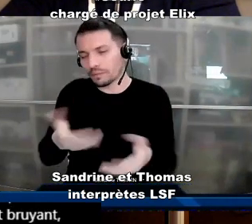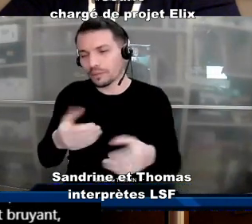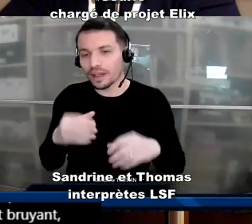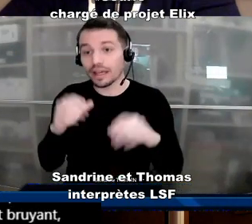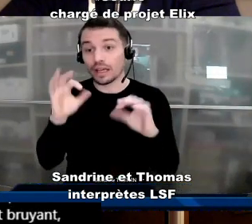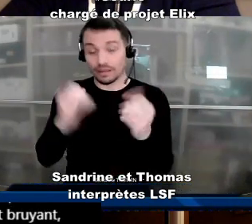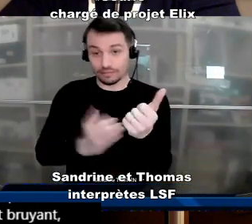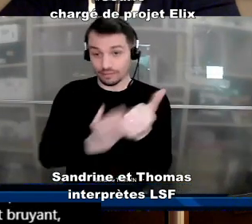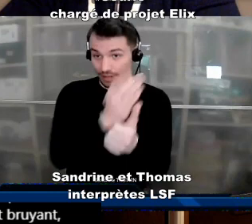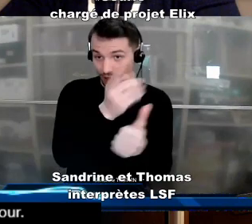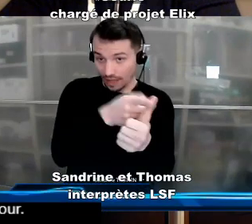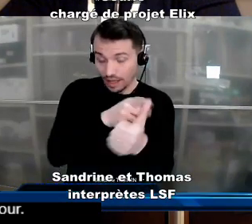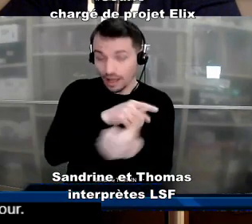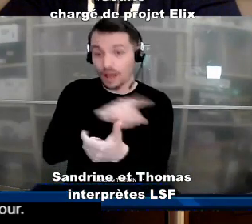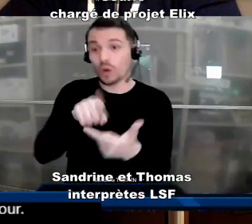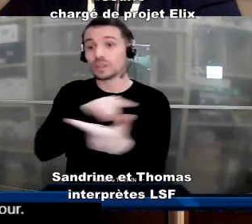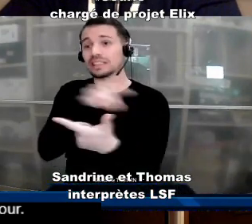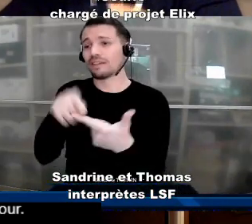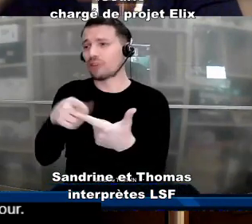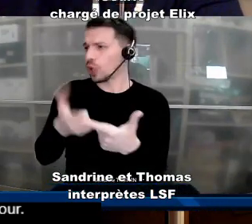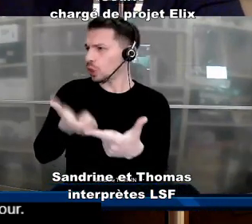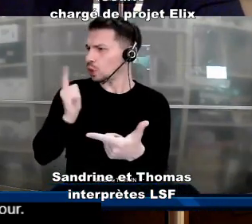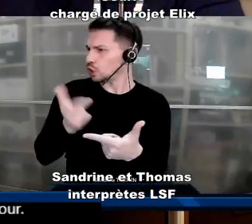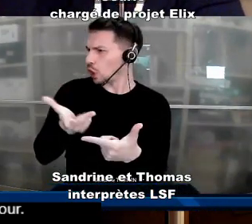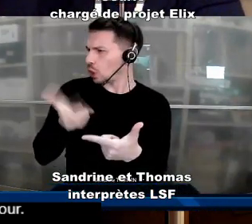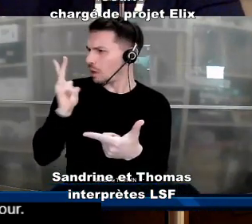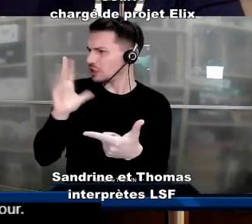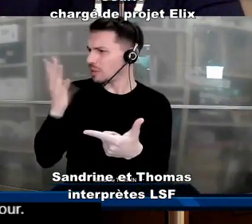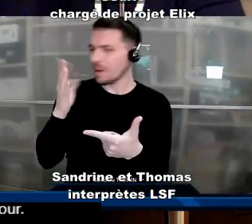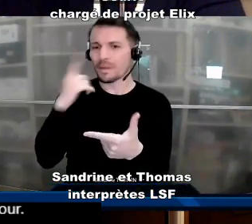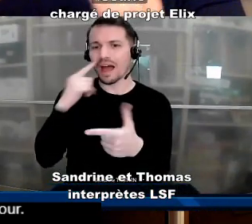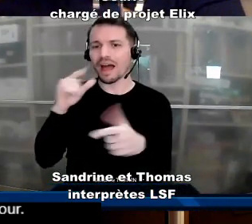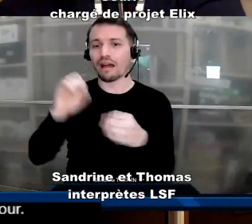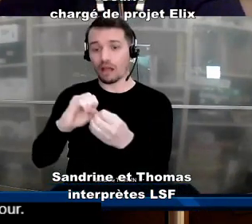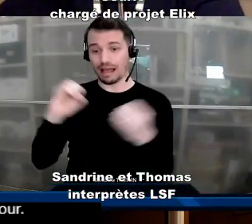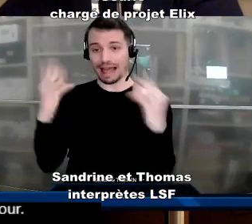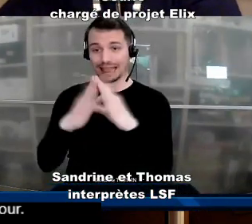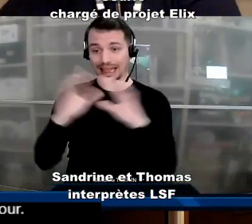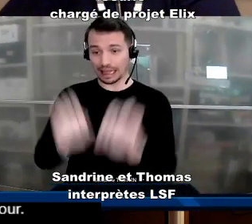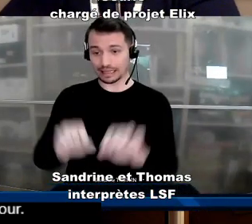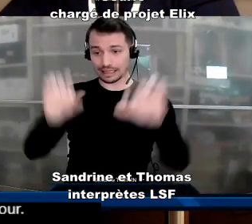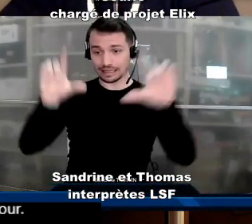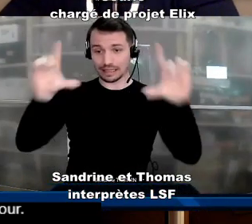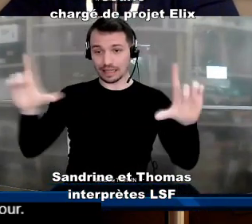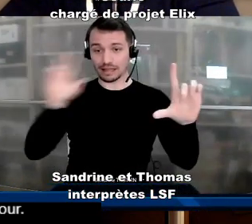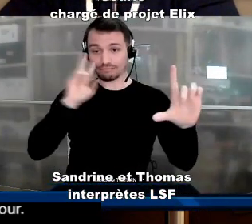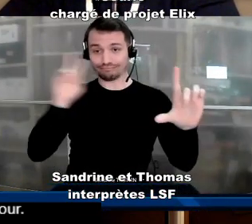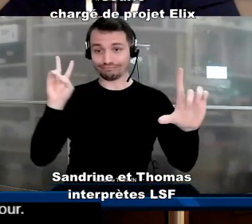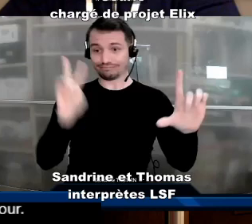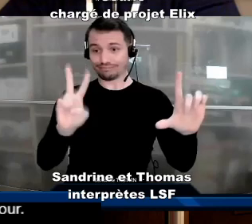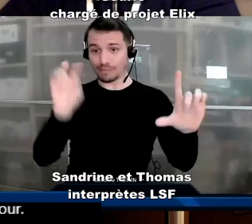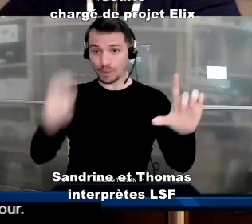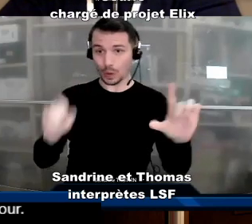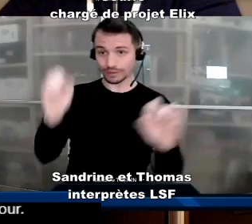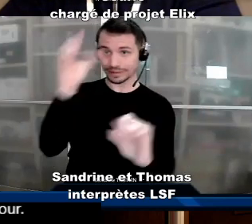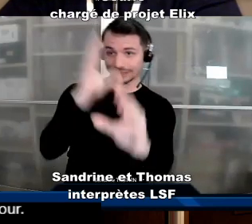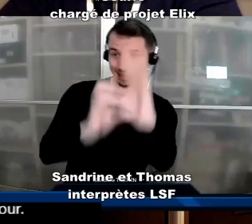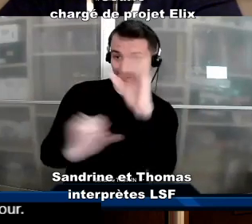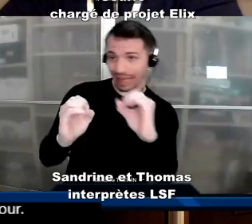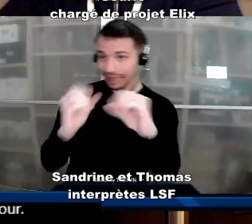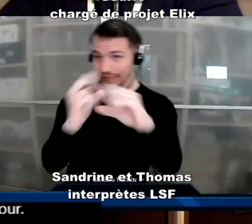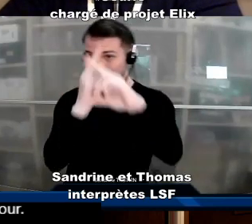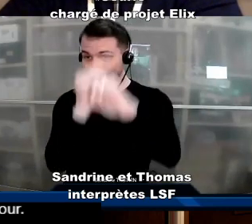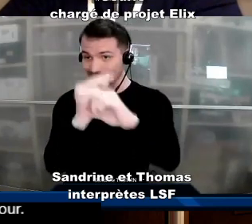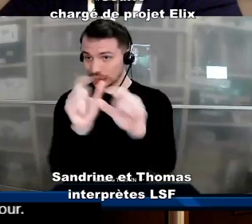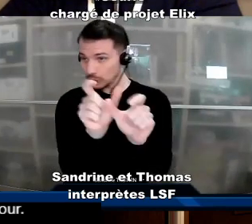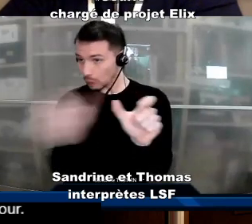C'est aussi depuis 2-3 ans une extension web, hein, qui va permettre d'accéder aux signes et à la définition en